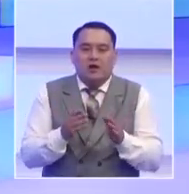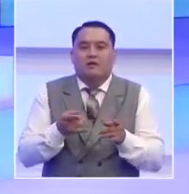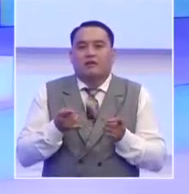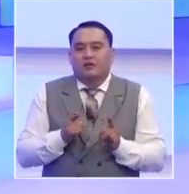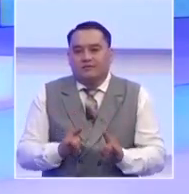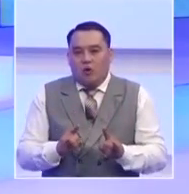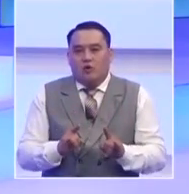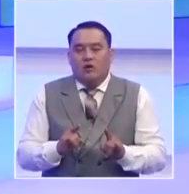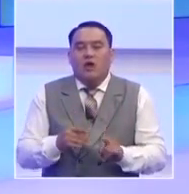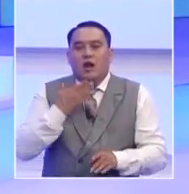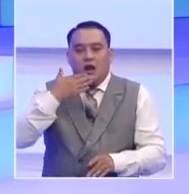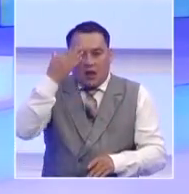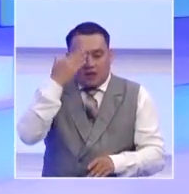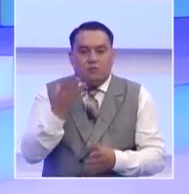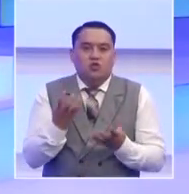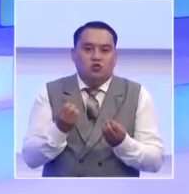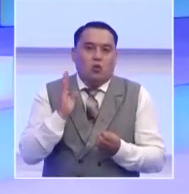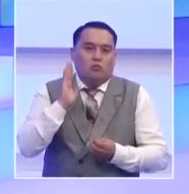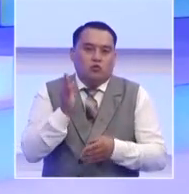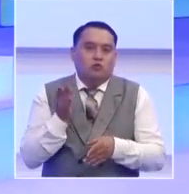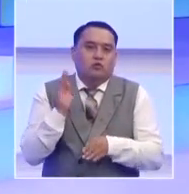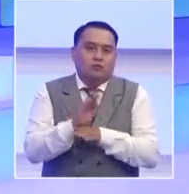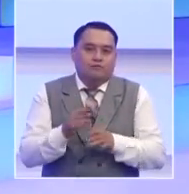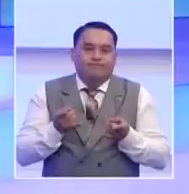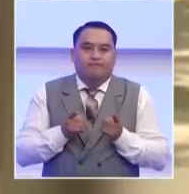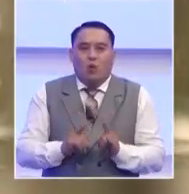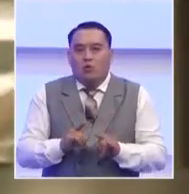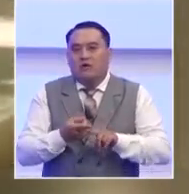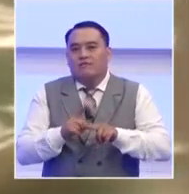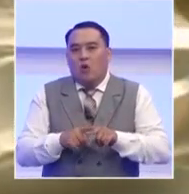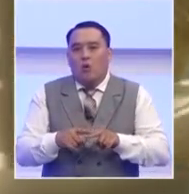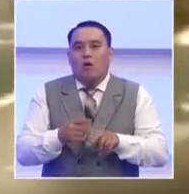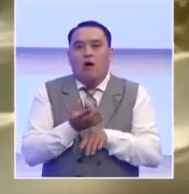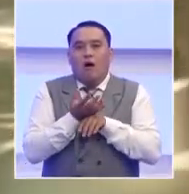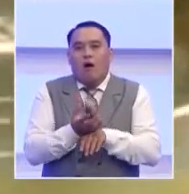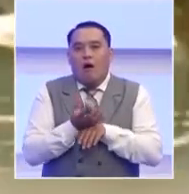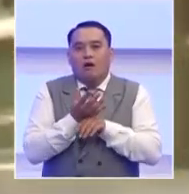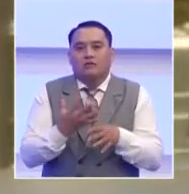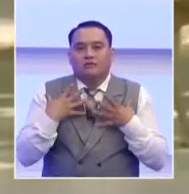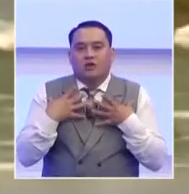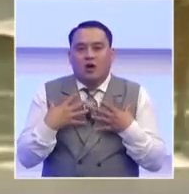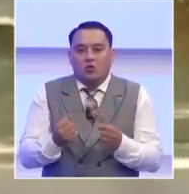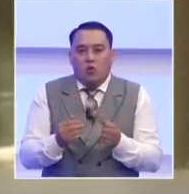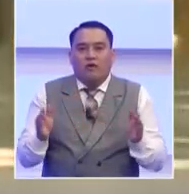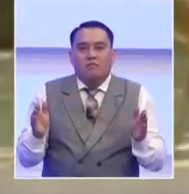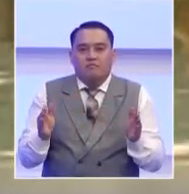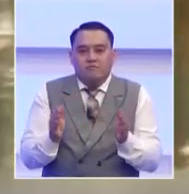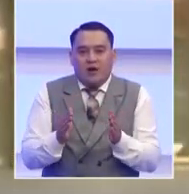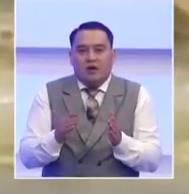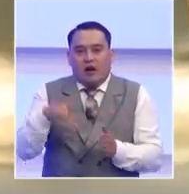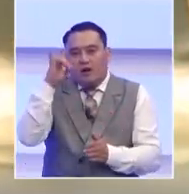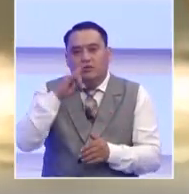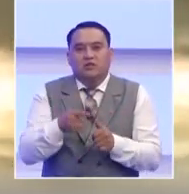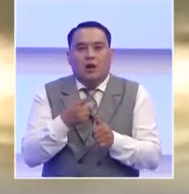летом еще ждут пополнения. А буквально неделю назад в семье краснокнижных пятнистых оленей родился здоровый малыш, имя которому дадут